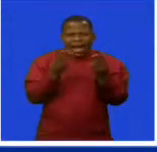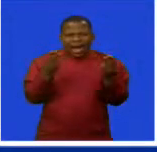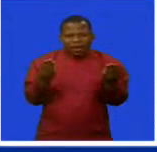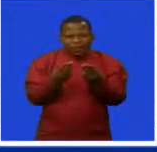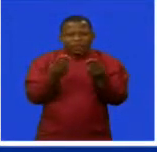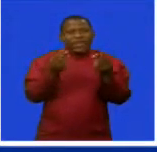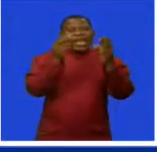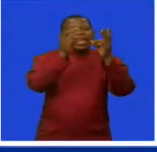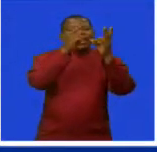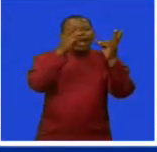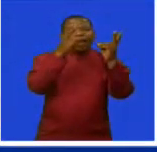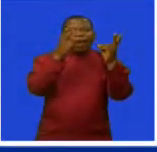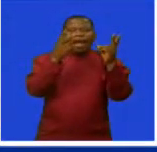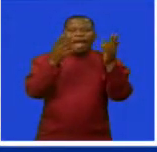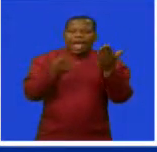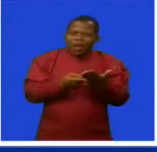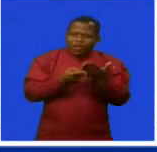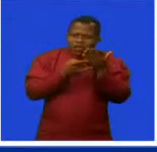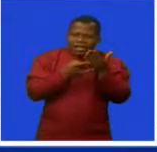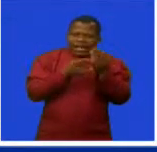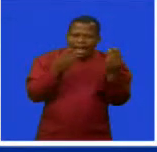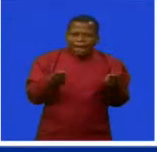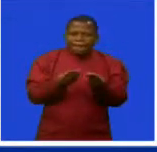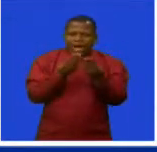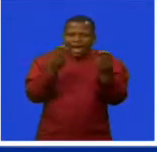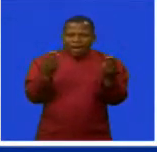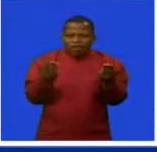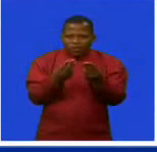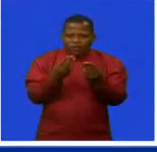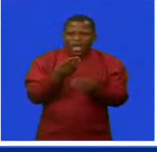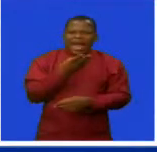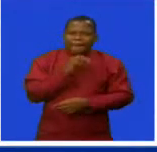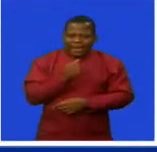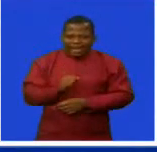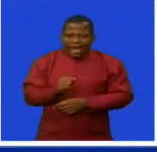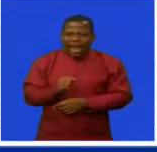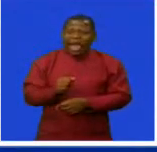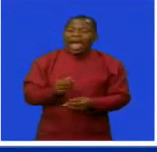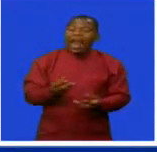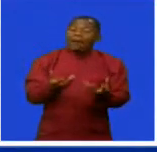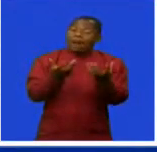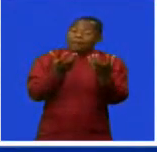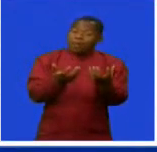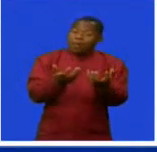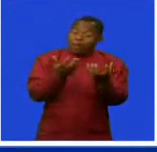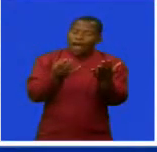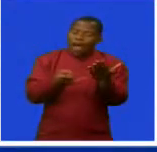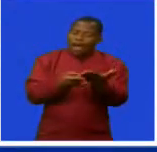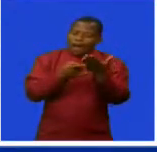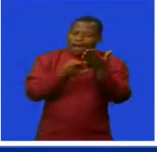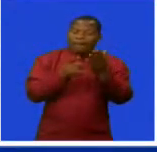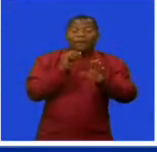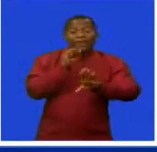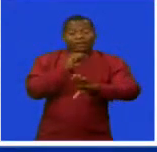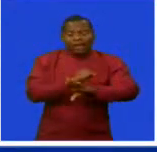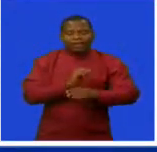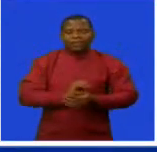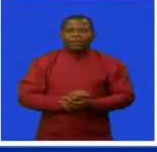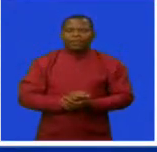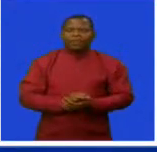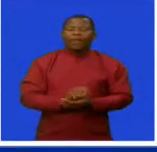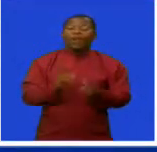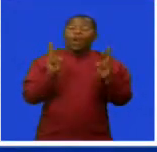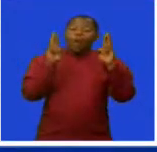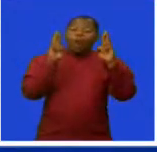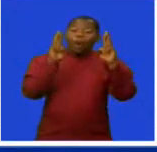labaswele. So le mali siyifakile siyethemba ukuthi itamsita kakhulu gogo ngiyabona ukuthi ngibonile ukuthi